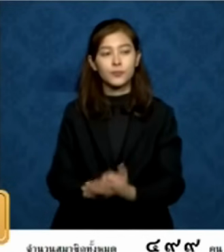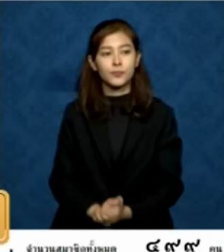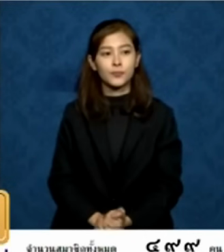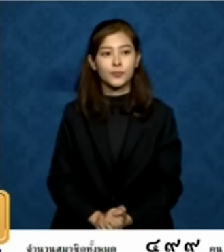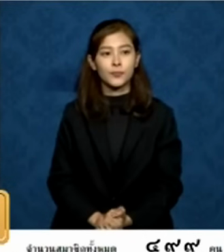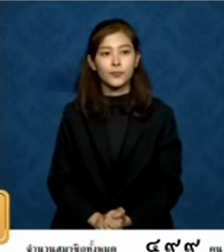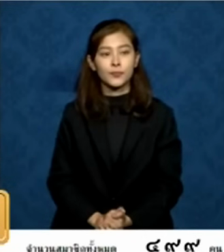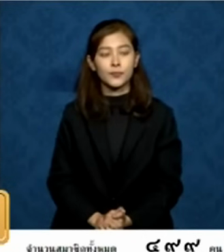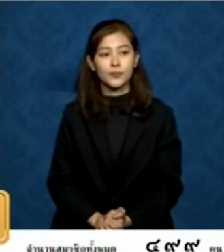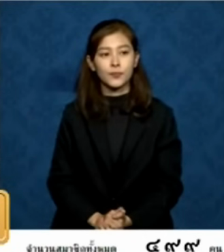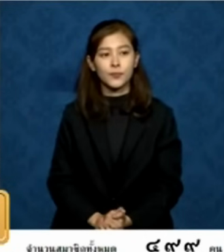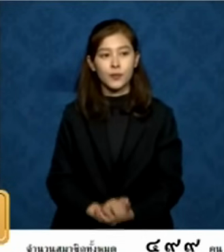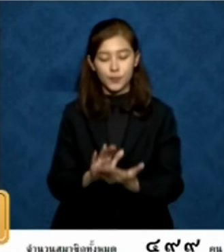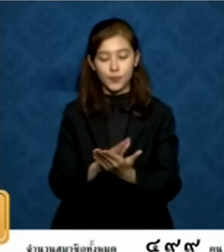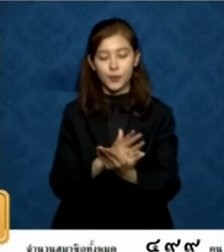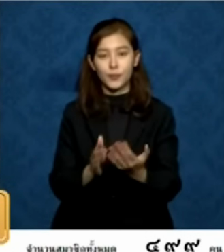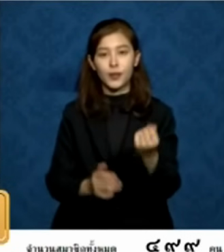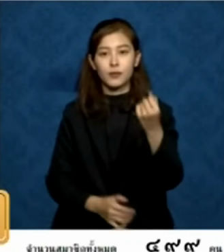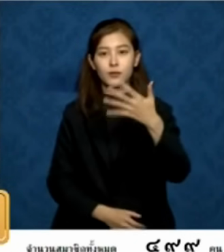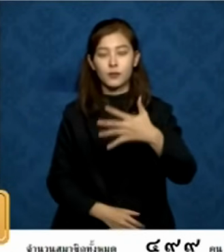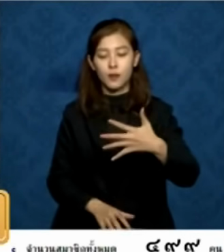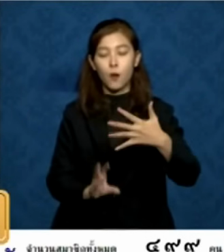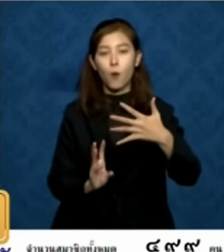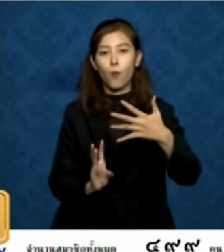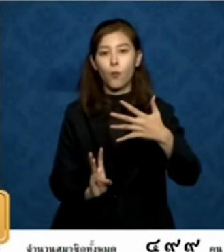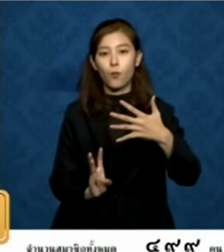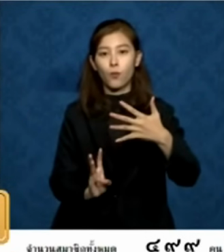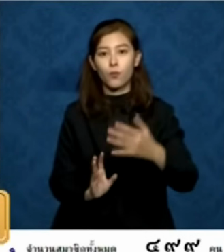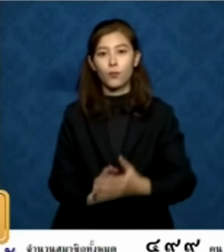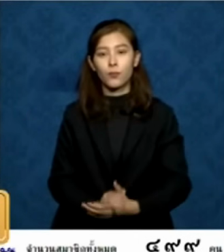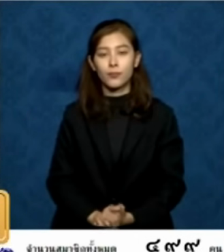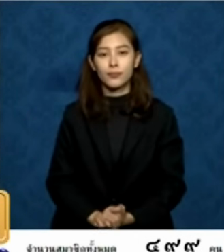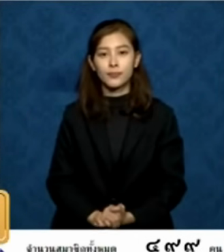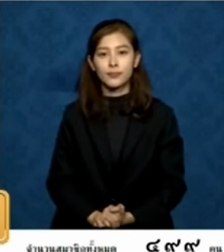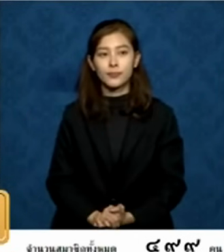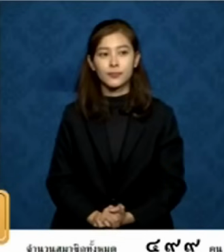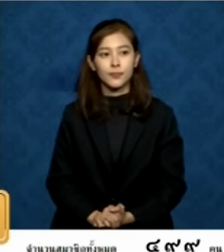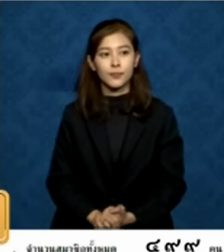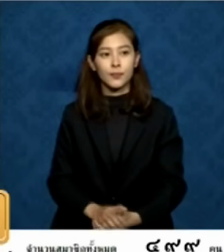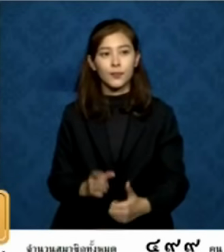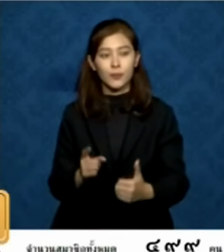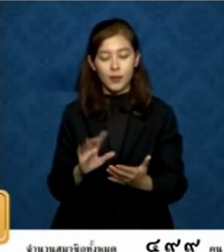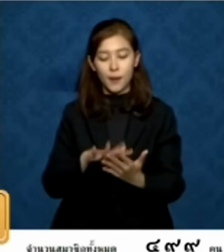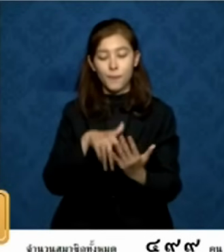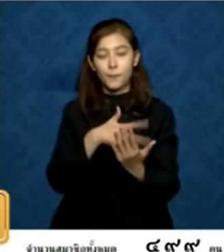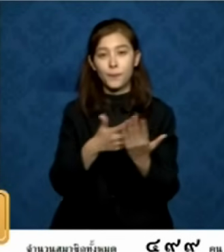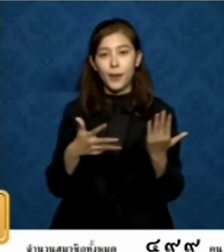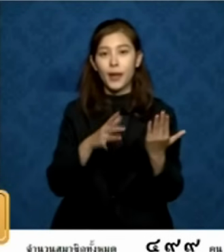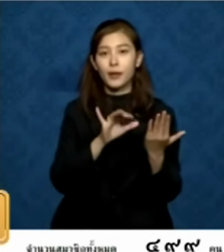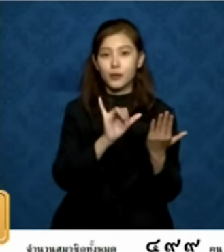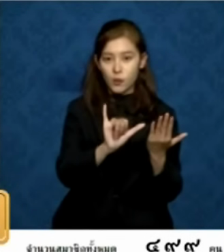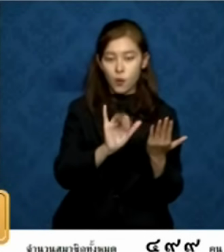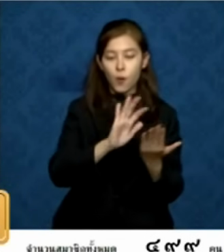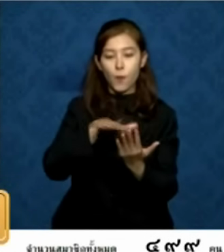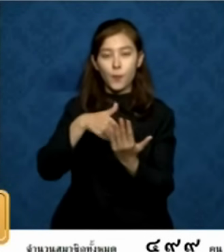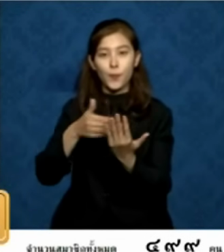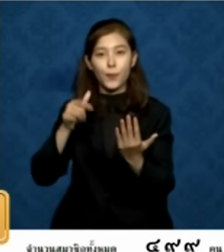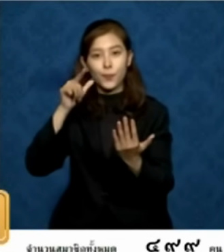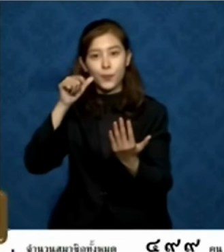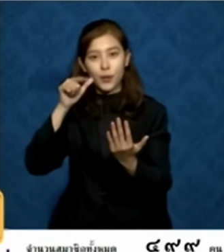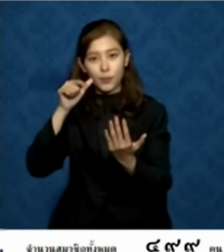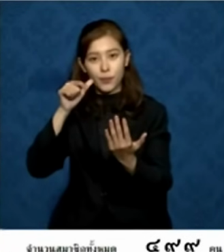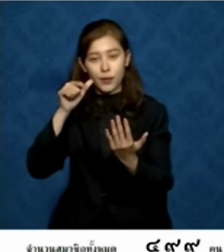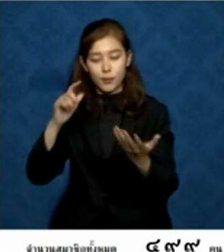2,567 ได้กำหนดไว้6ยุทธศาสตร์1รายการโดยได้นำยุทธศาสตร์ชาติและแผนแม่บทภายใต้ยุทธศาสตร์ชาติมากำหน